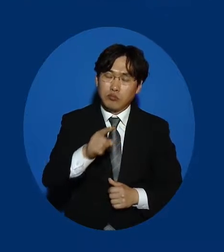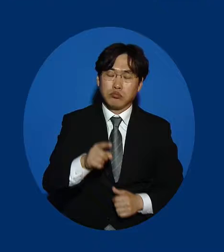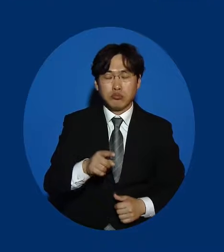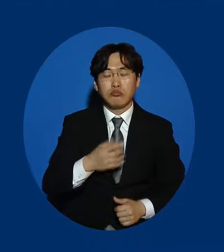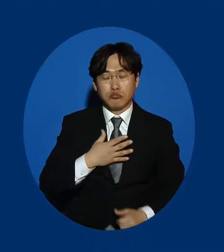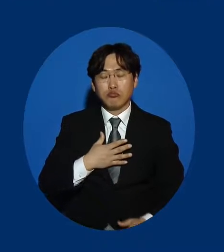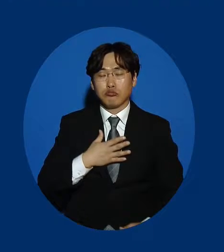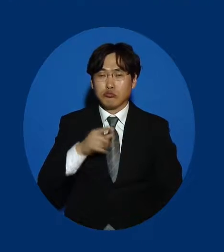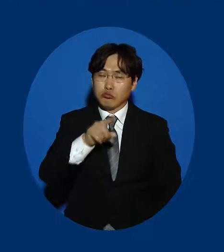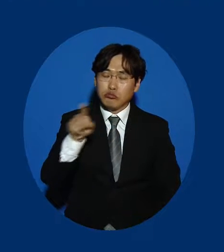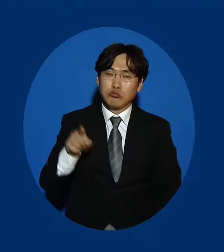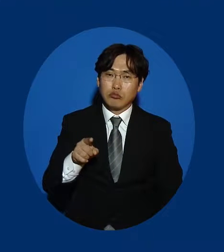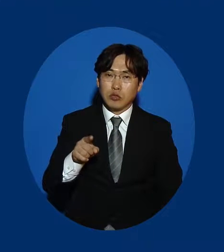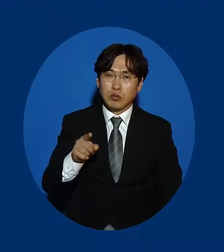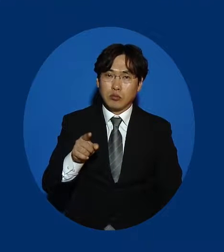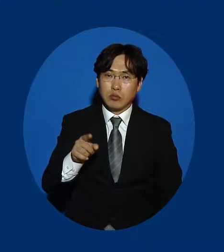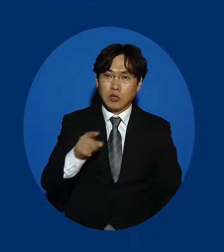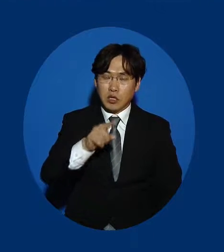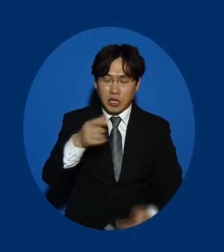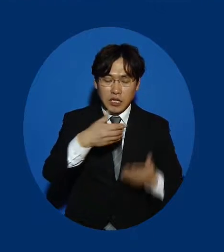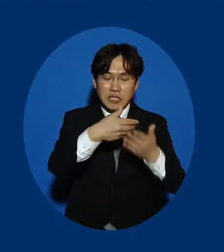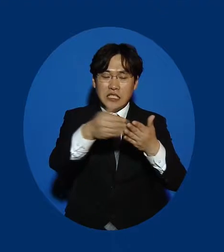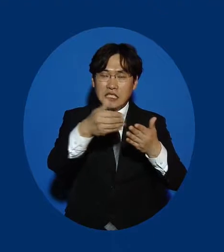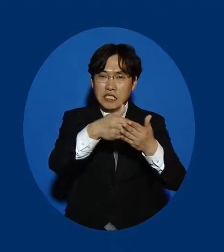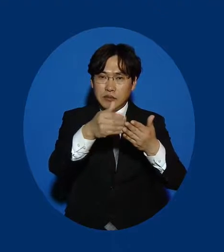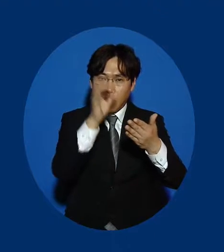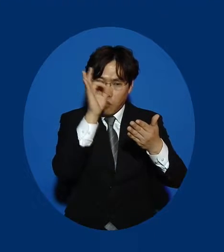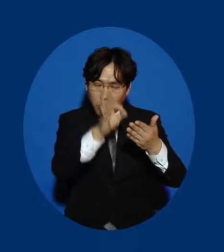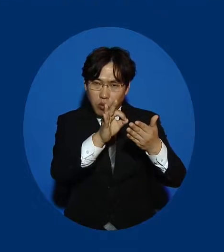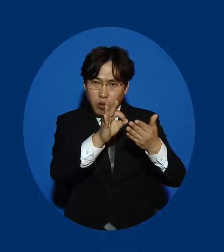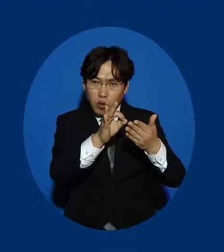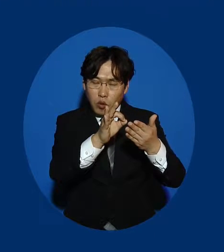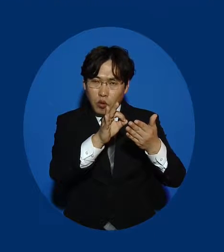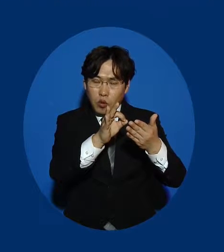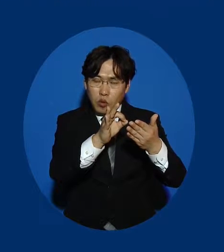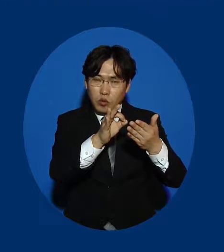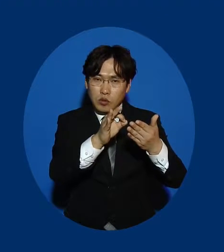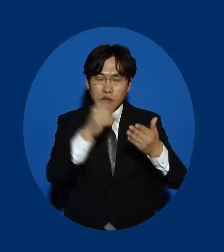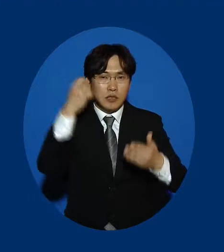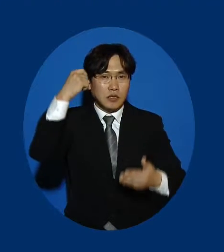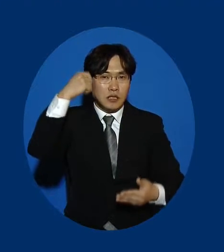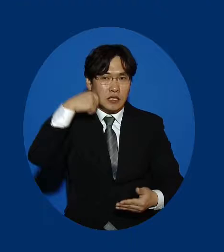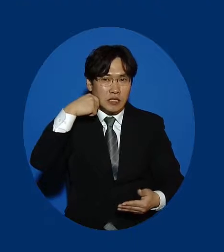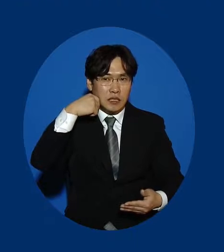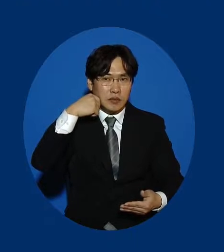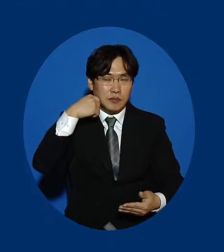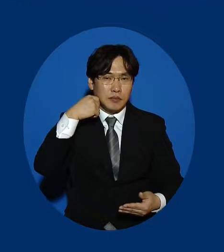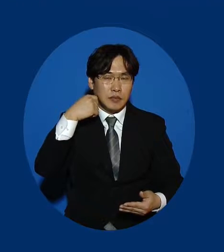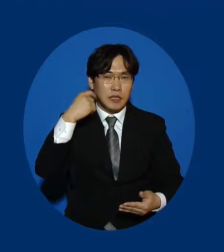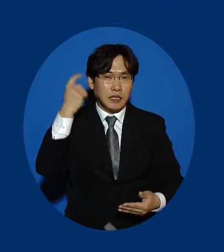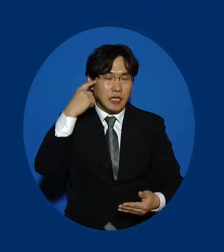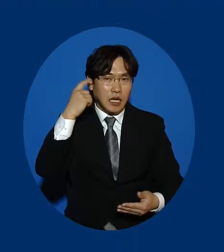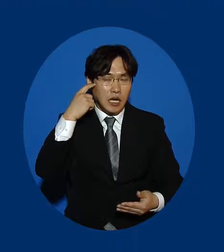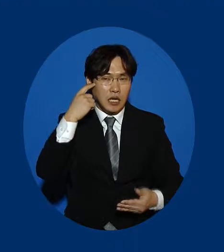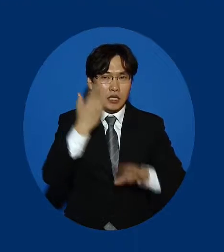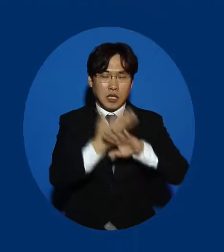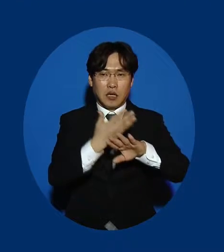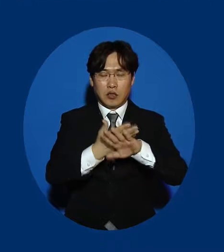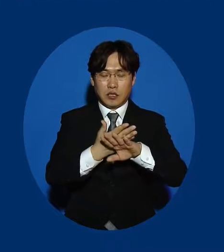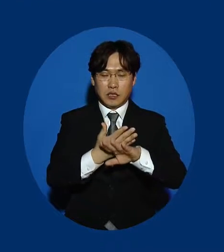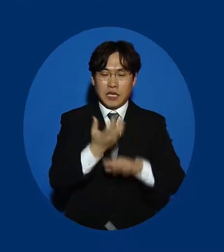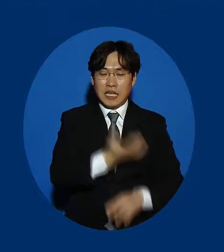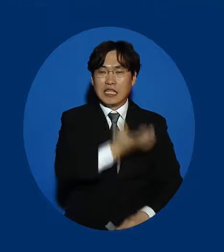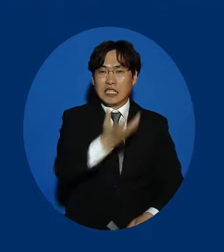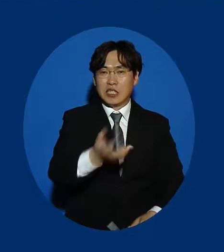할 수 있지만 이 마크에서 오는 상징성은 큽니다. 그동안에 이동장애인 중심의 그